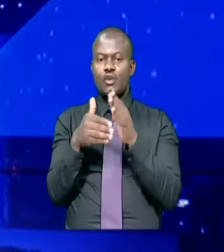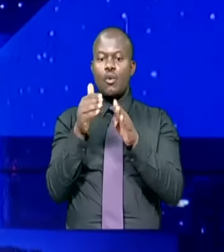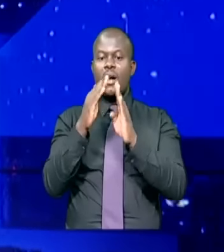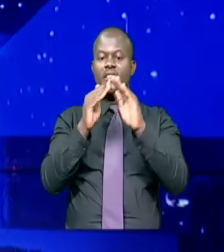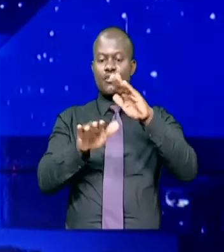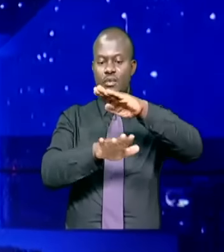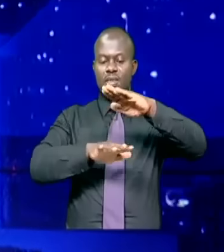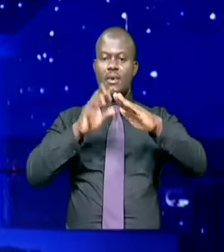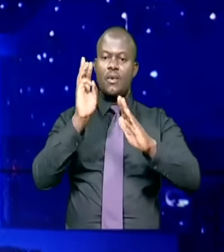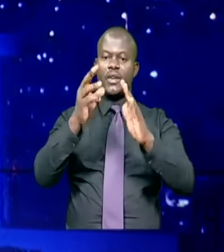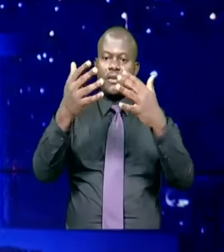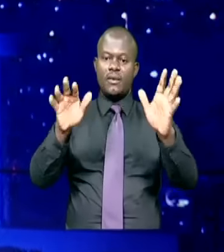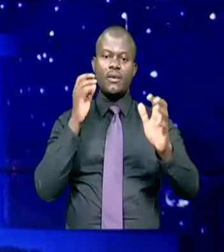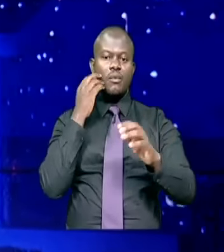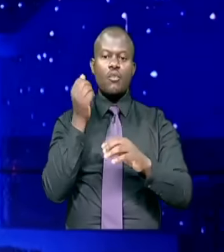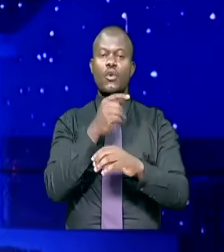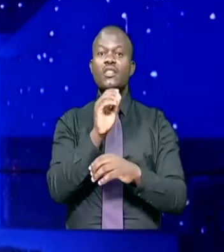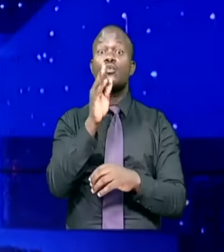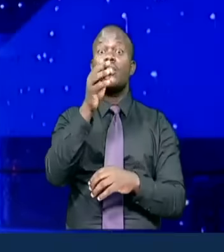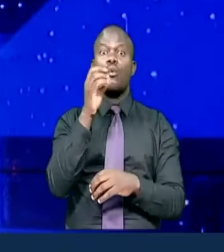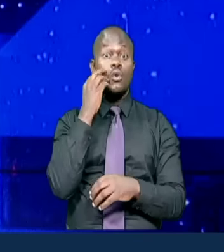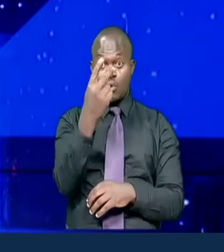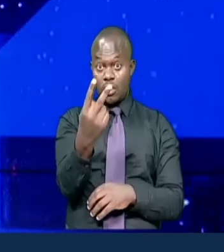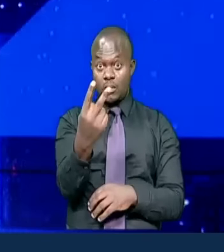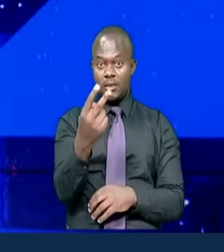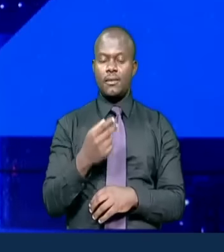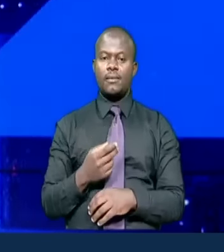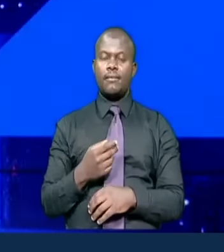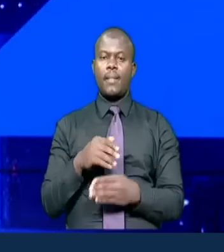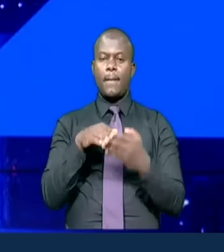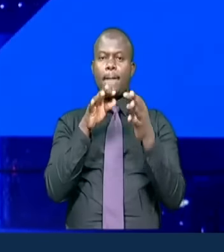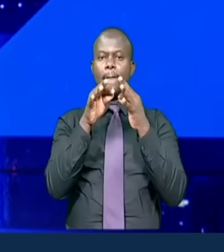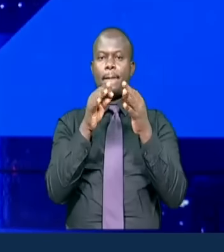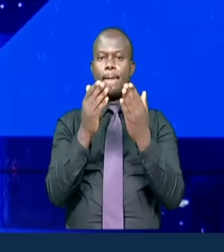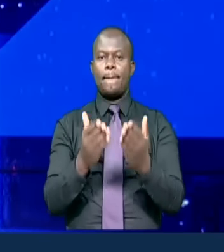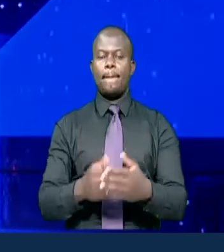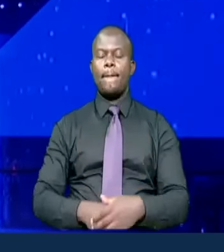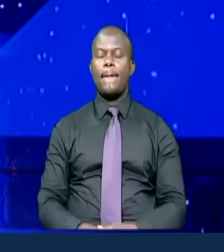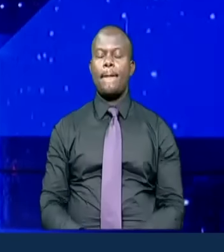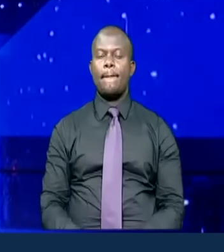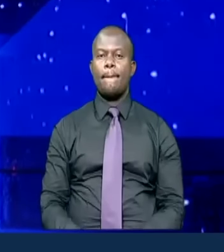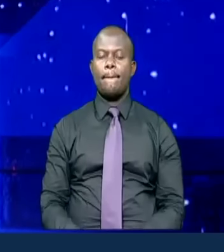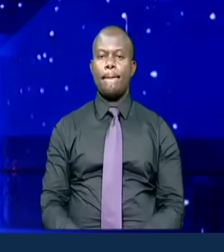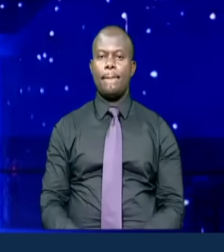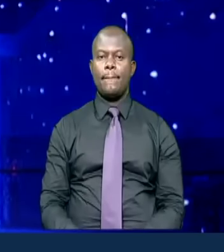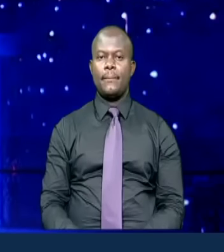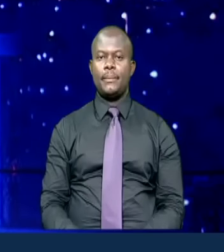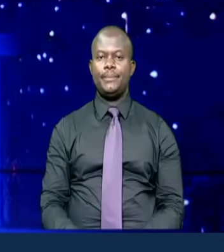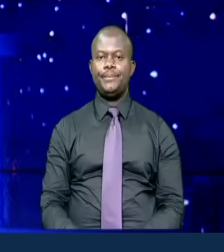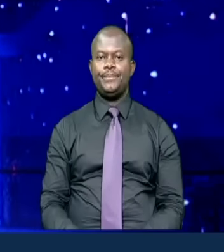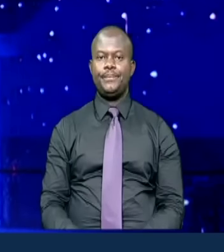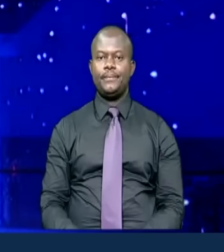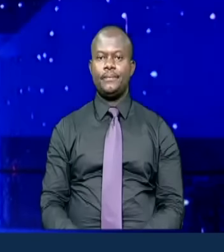z'ibanze izaba yarangiye mu kwezi gutaha ibindi kuri inkuru na Théogène Twibanire yafatanyije na Désiré turi kumwe nayo